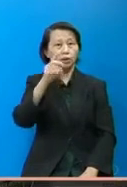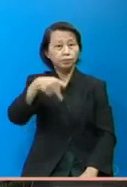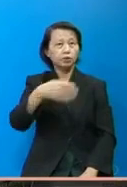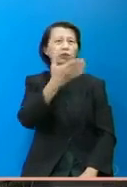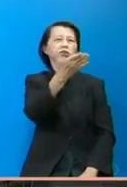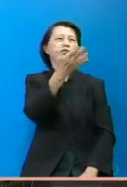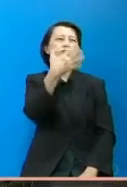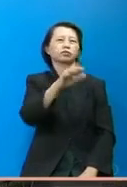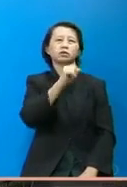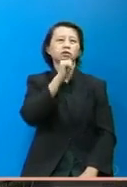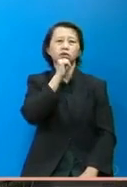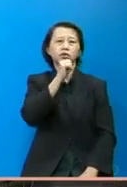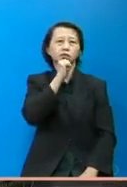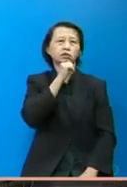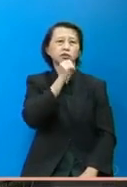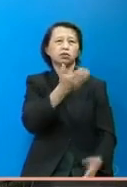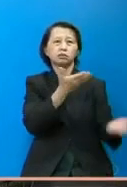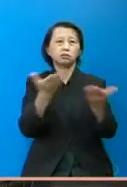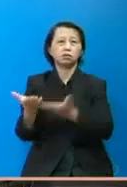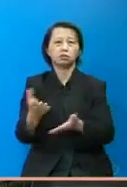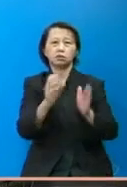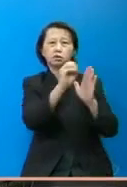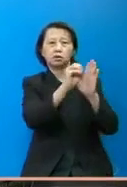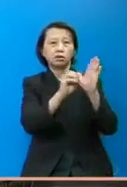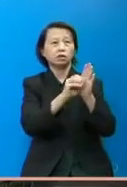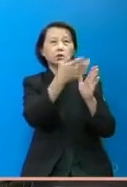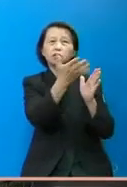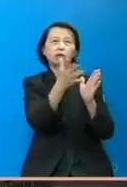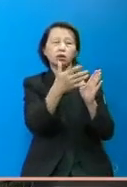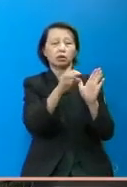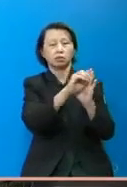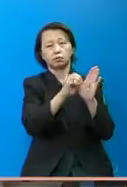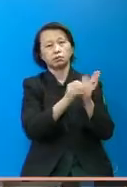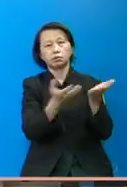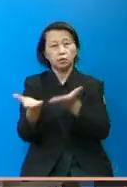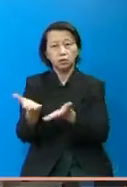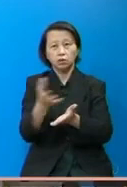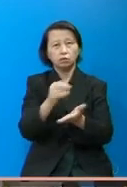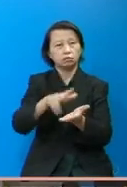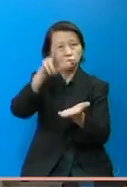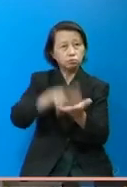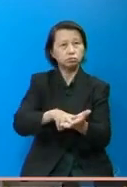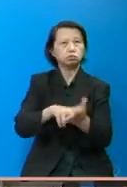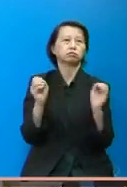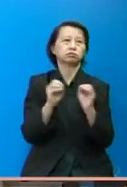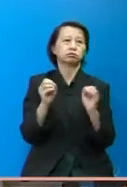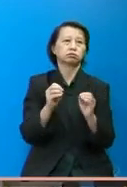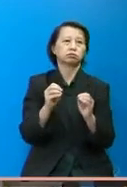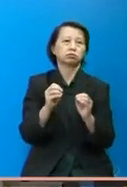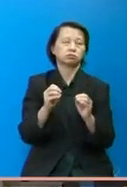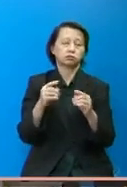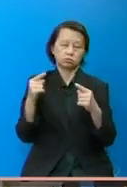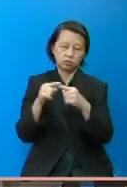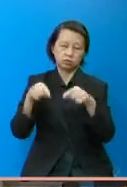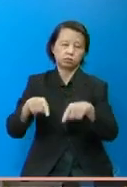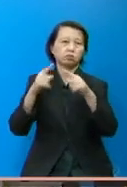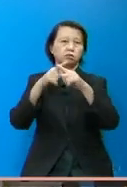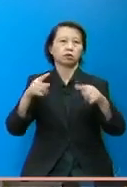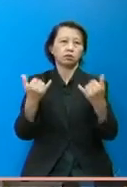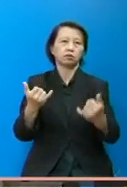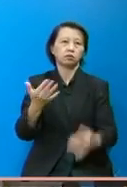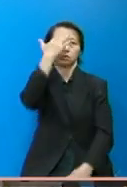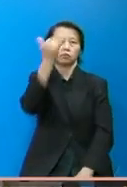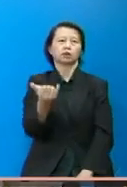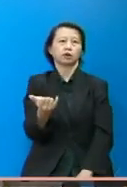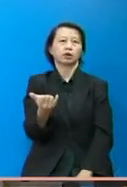tidak membawa ordinan-ordinan tersebut dan proclamation tersebut ke Dewan ini. Why is